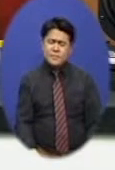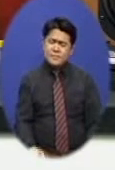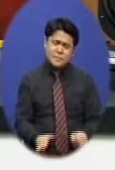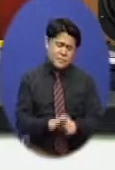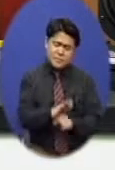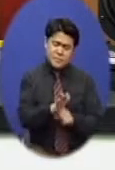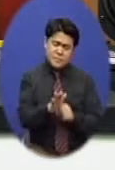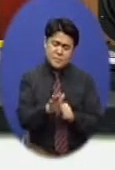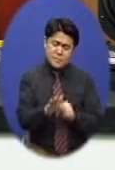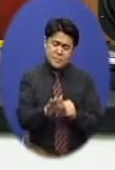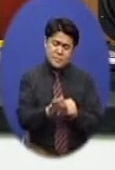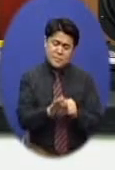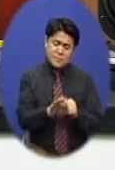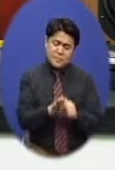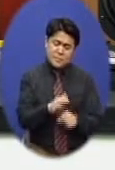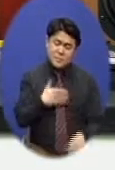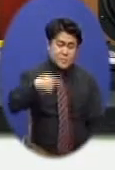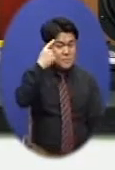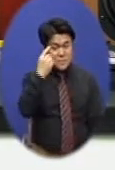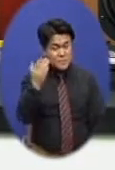사랑을 아시나요?